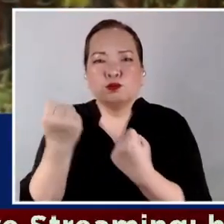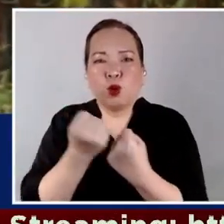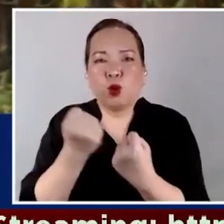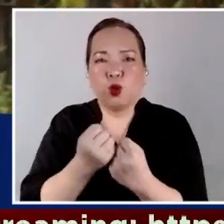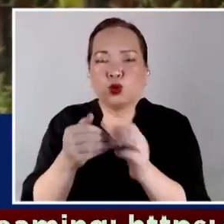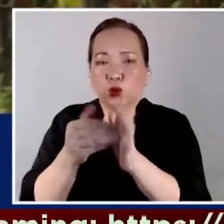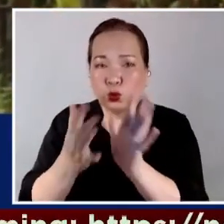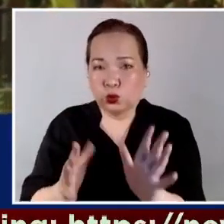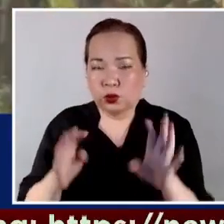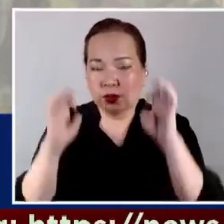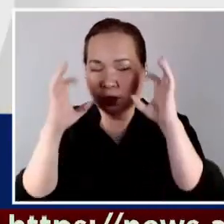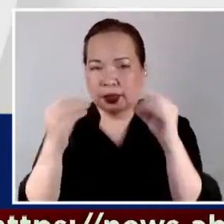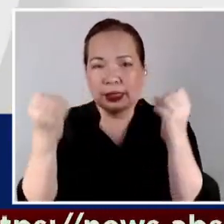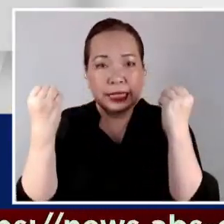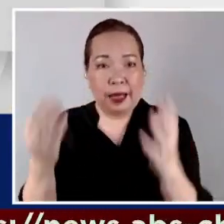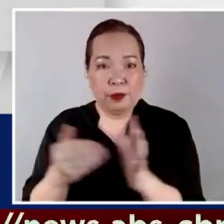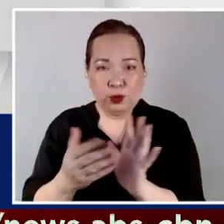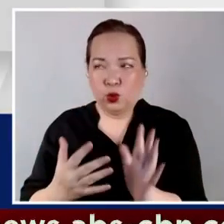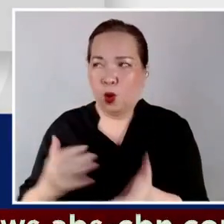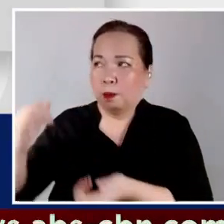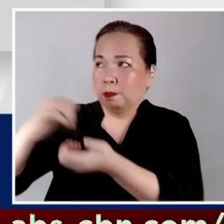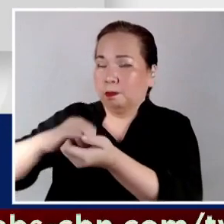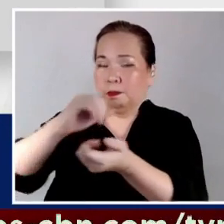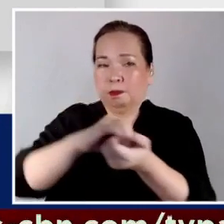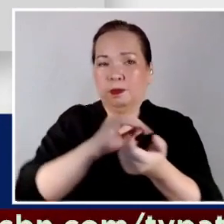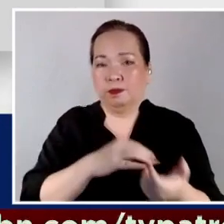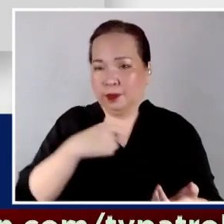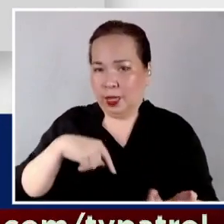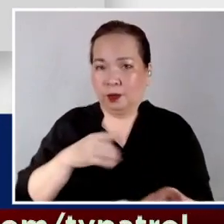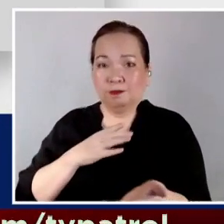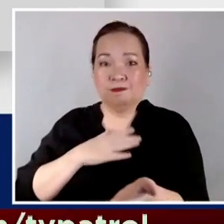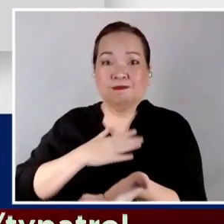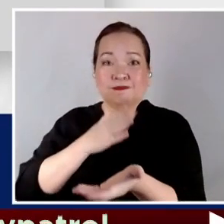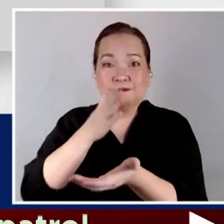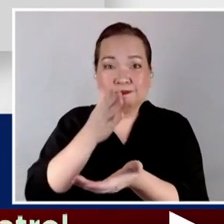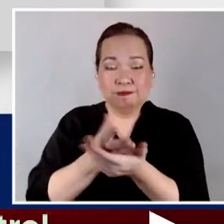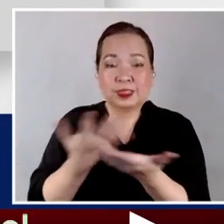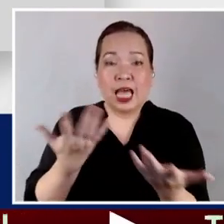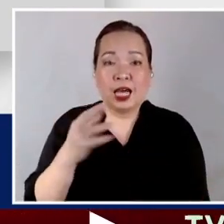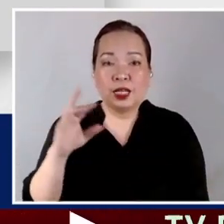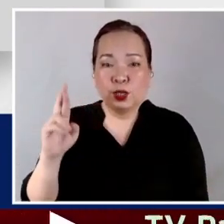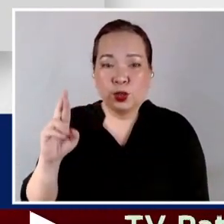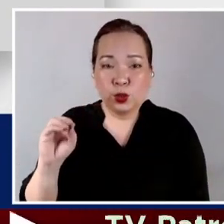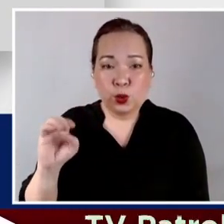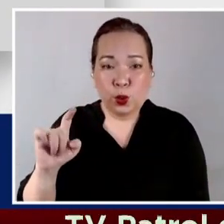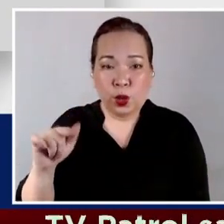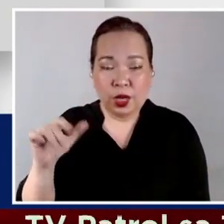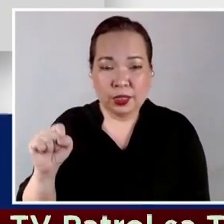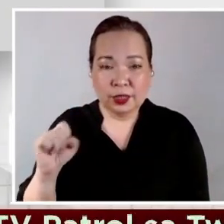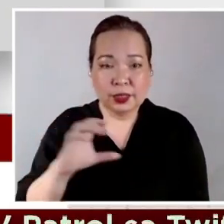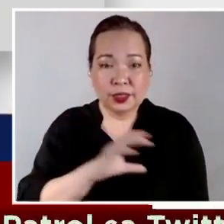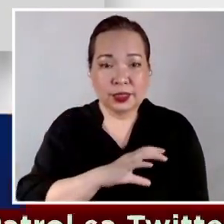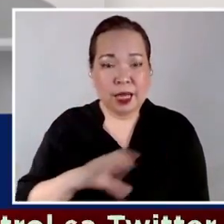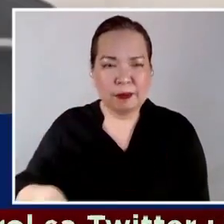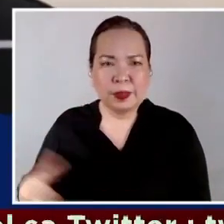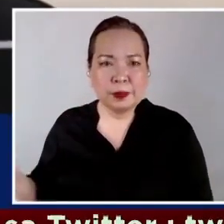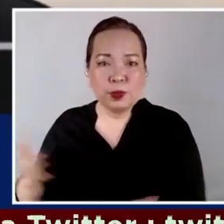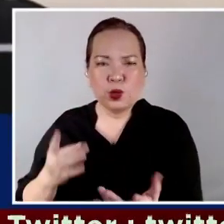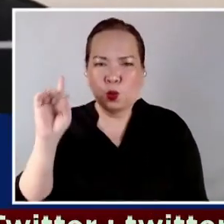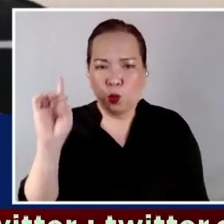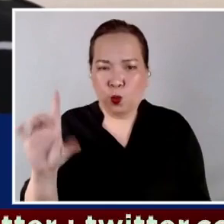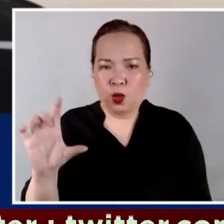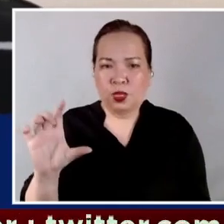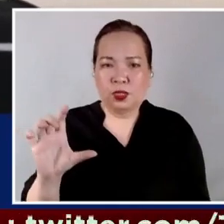tulong po ng ilang partner, pinuntahan ng programa Henyo ang Rojas Capiz, dala ang 100 computers. Para